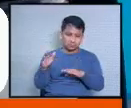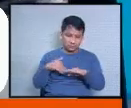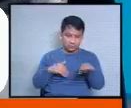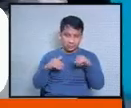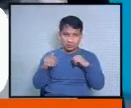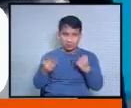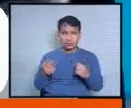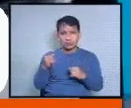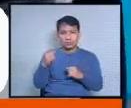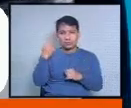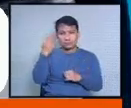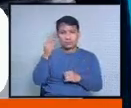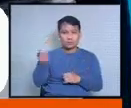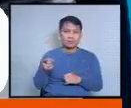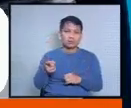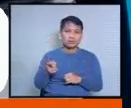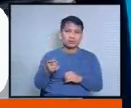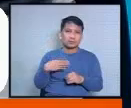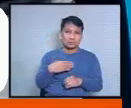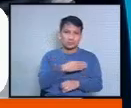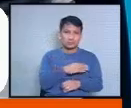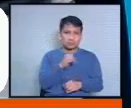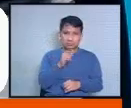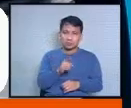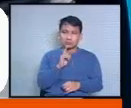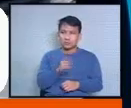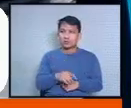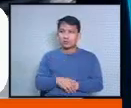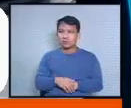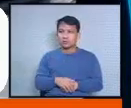dahil po dito sa inyo, sa Congress po, hindi po nagbibiro.